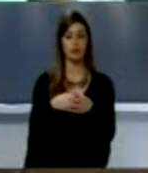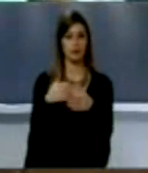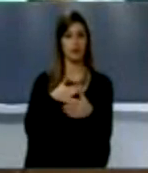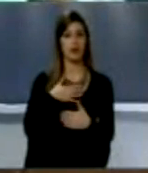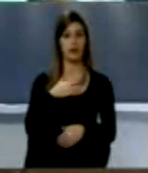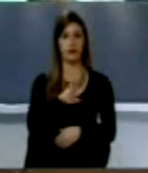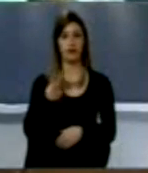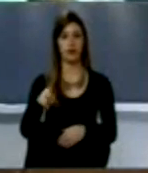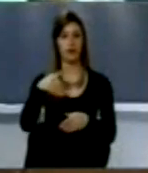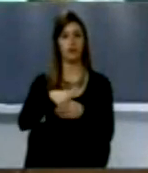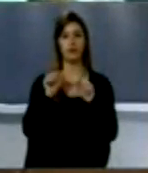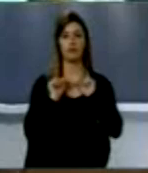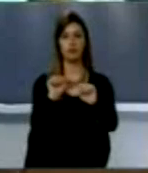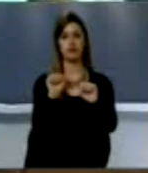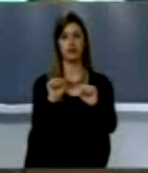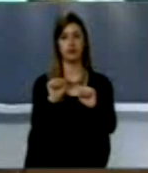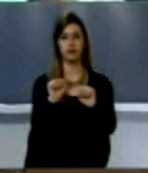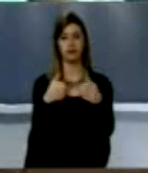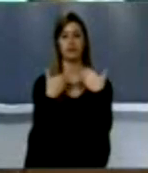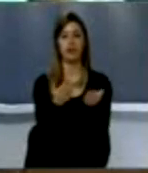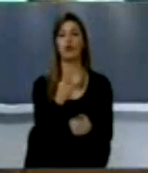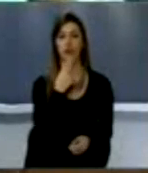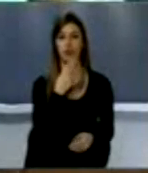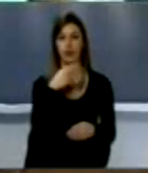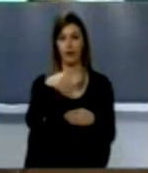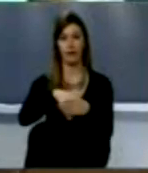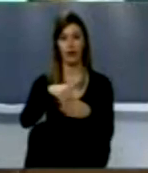vetëvendosjes nuk e përkrah këtë projekt buxhet, por